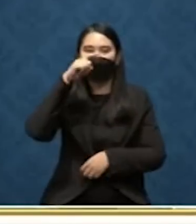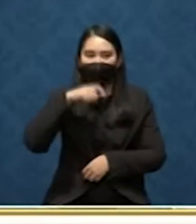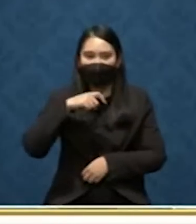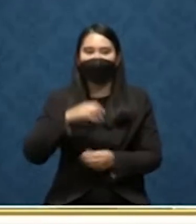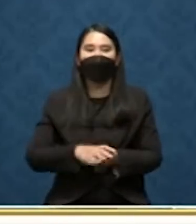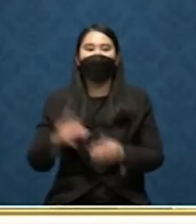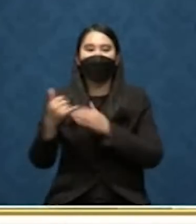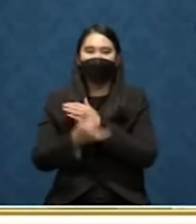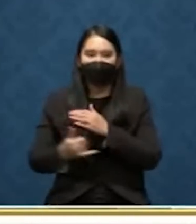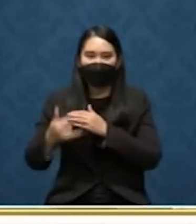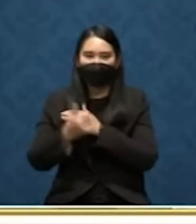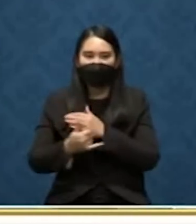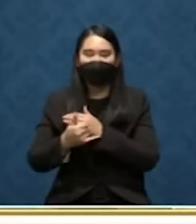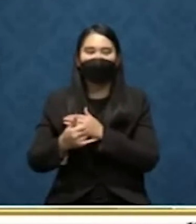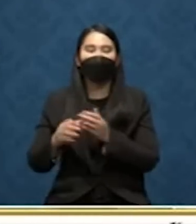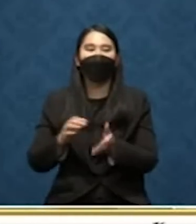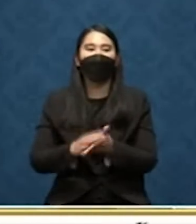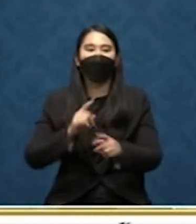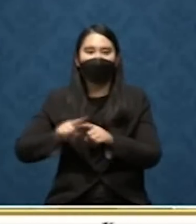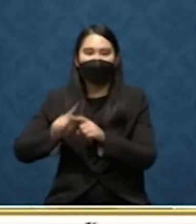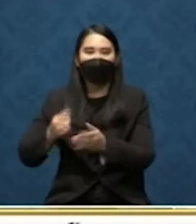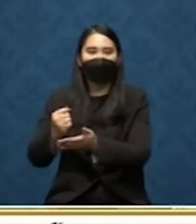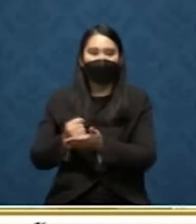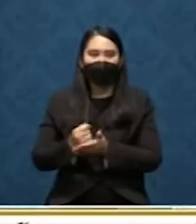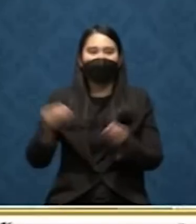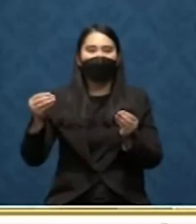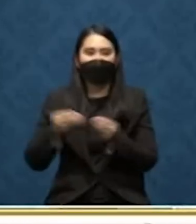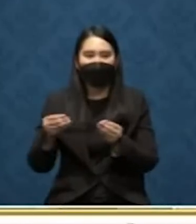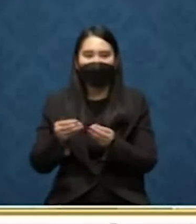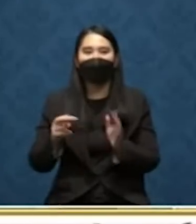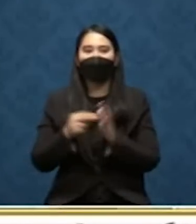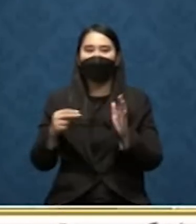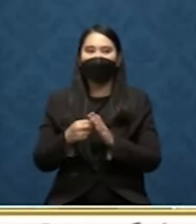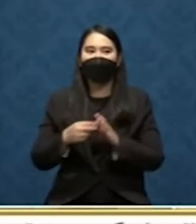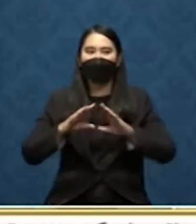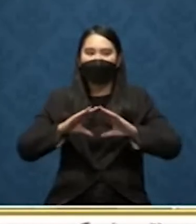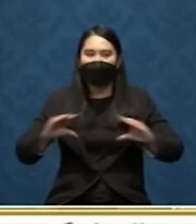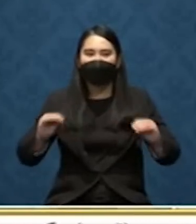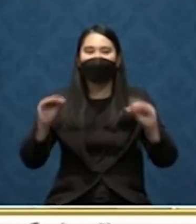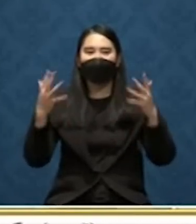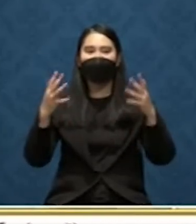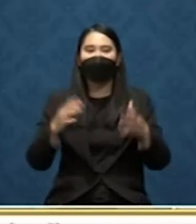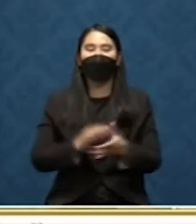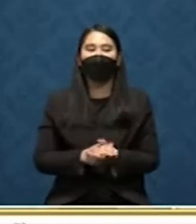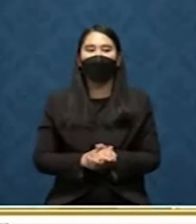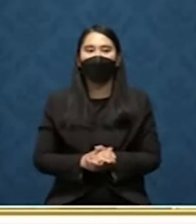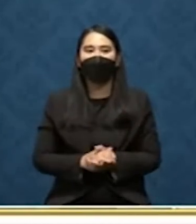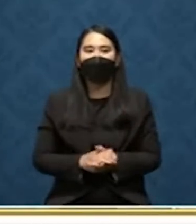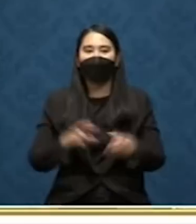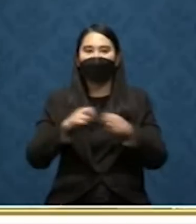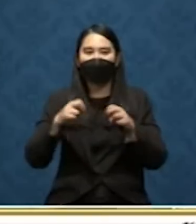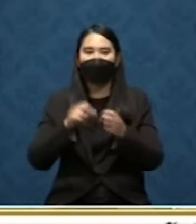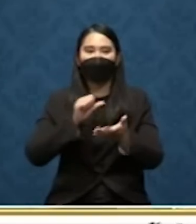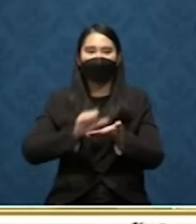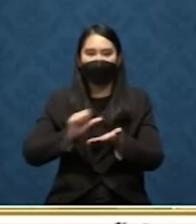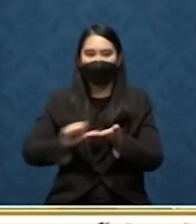ติที่เป็นท่อน้ำเลี้งให้กับพวกมันก็ไม่มีวันทจะหายสาบศูยไปด้วยไม่มีวันที่จะแก้ไ